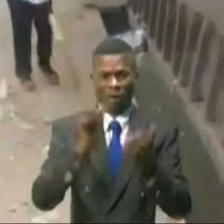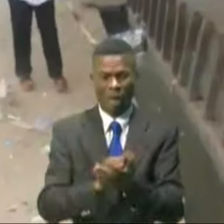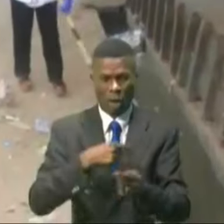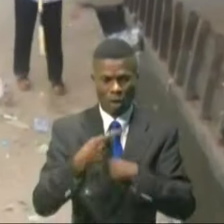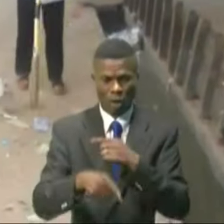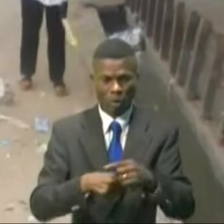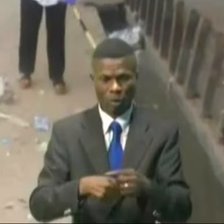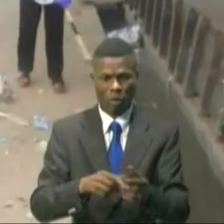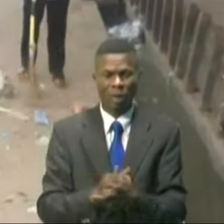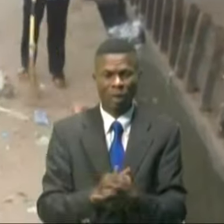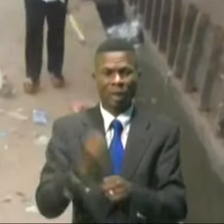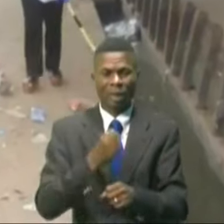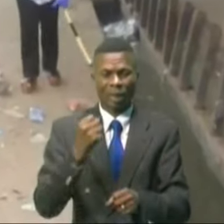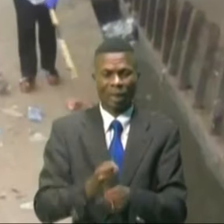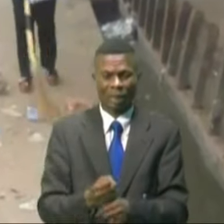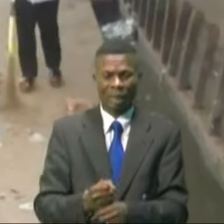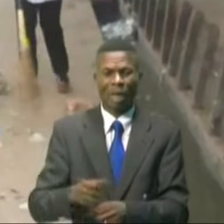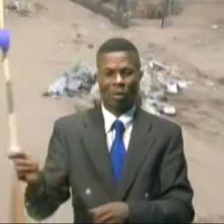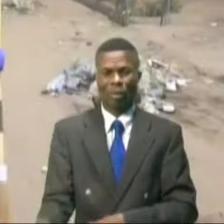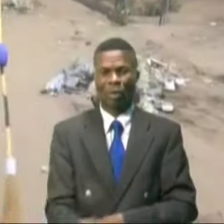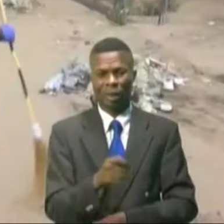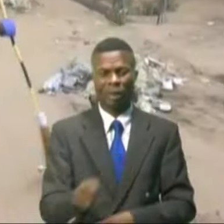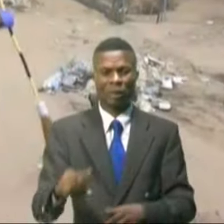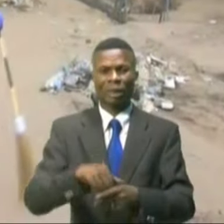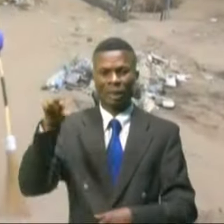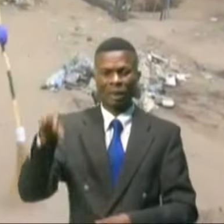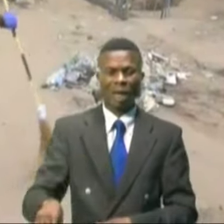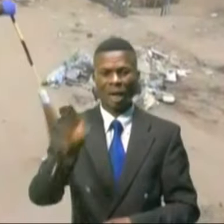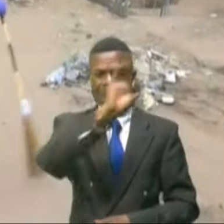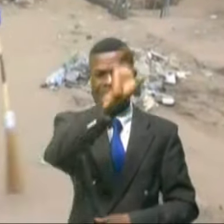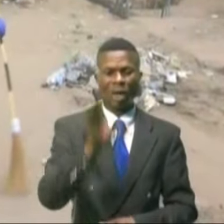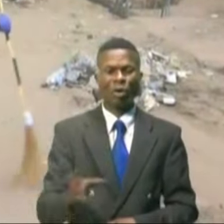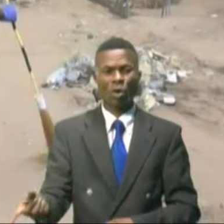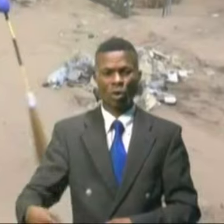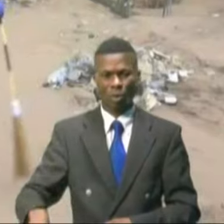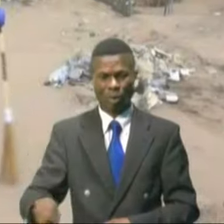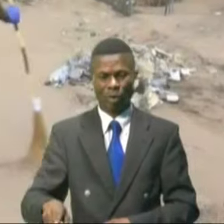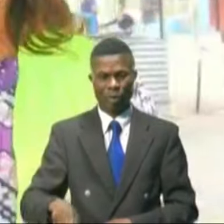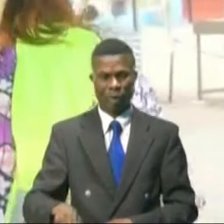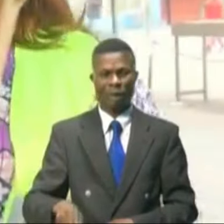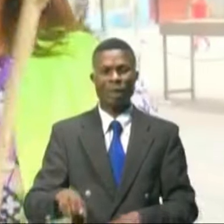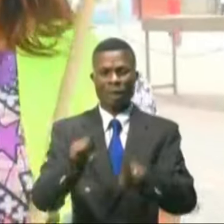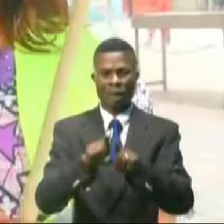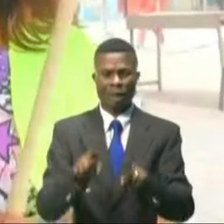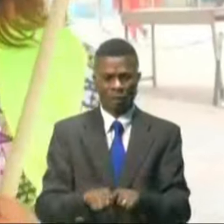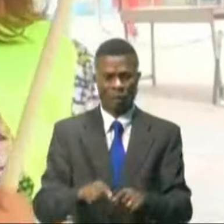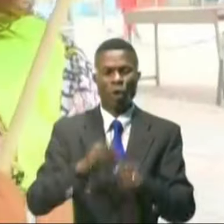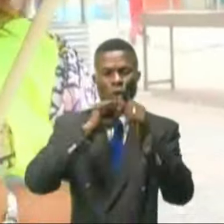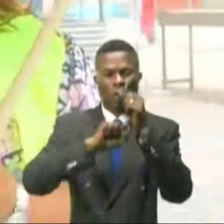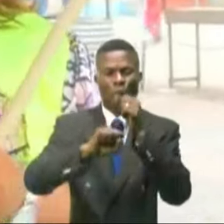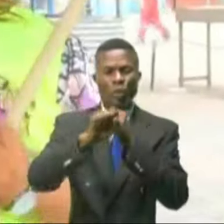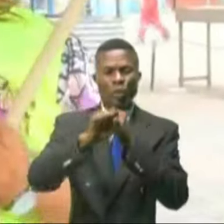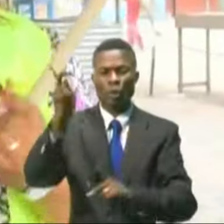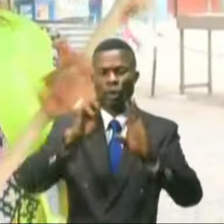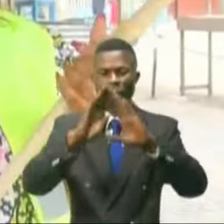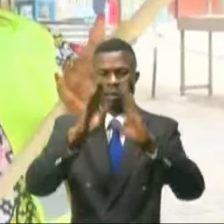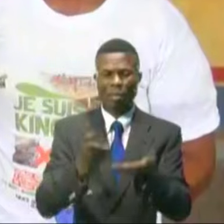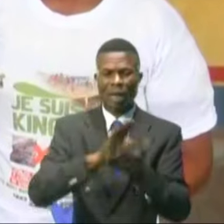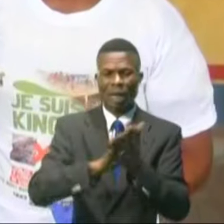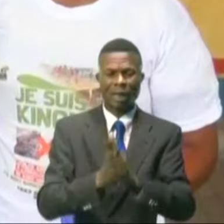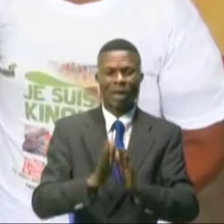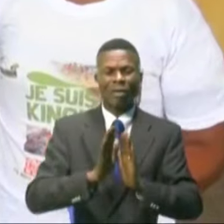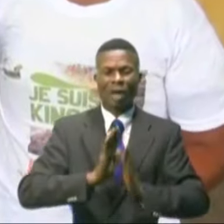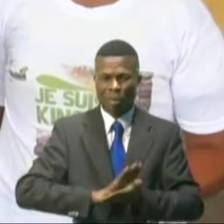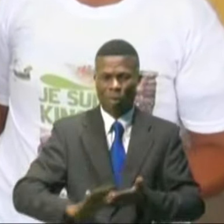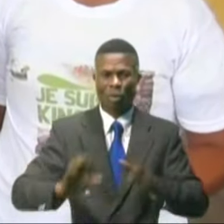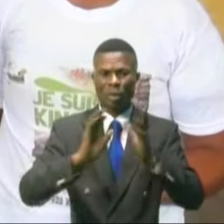les travaux d'assainissement dans quelques quartiers de la commune de Lemba, en plus d'une ronde de sensibilisation à la propriété